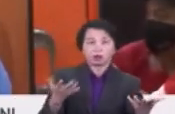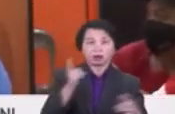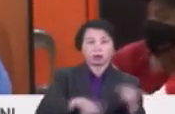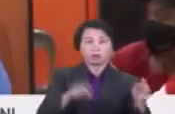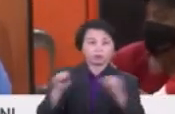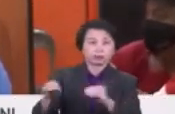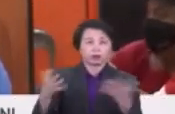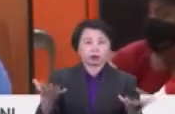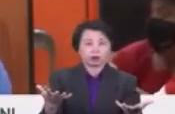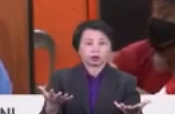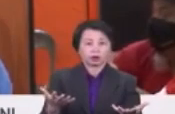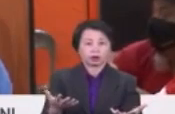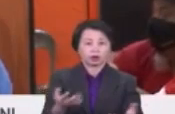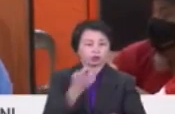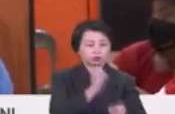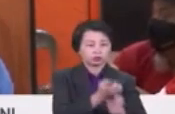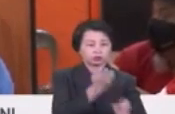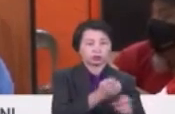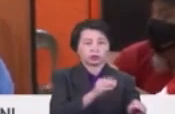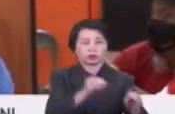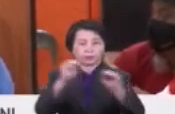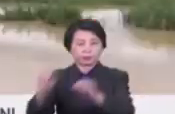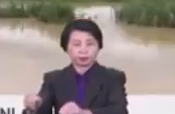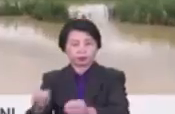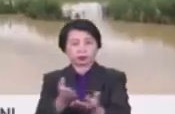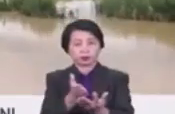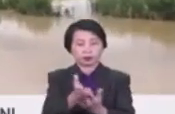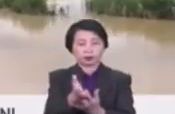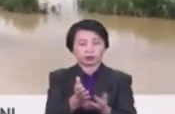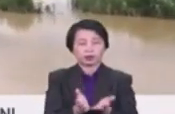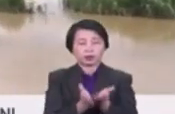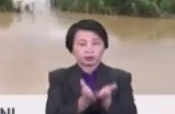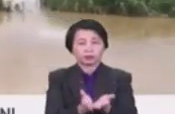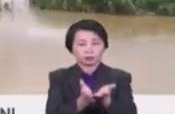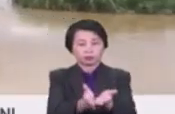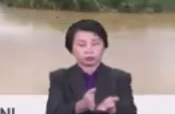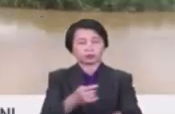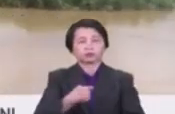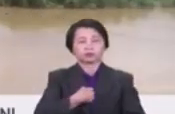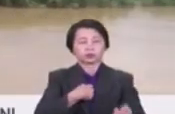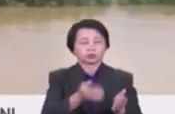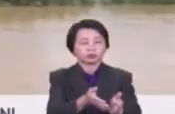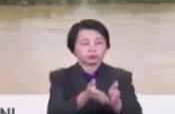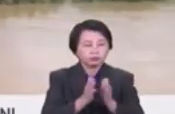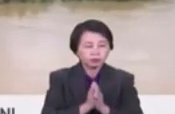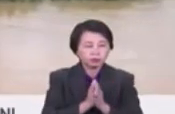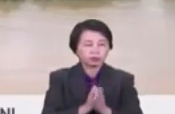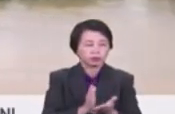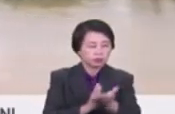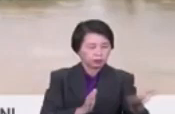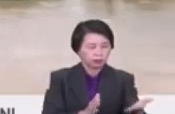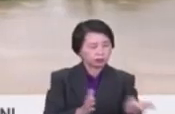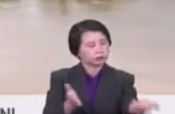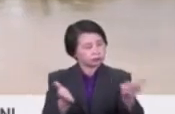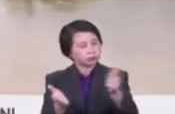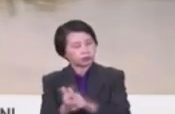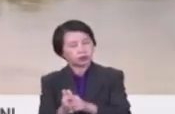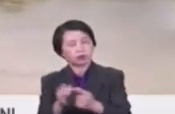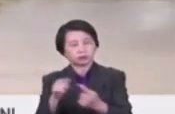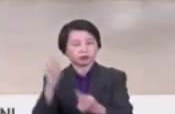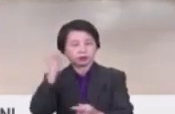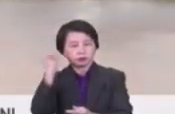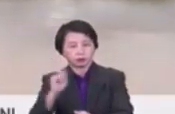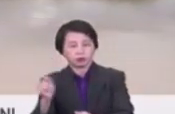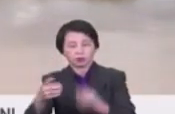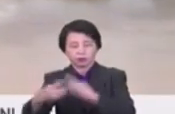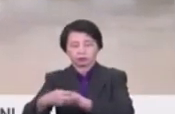yang sukar dipindah melalui bot, saya sarankanlah supaya melaporkan kepada urus setia